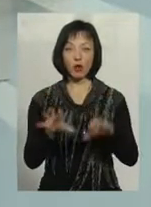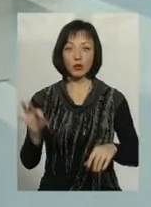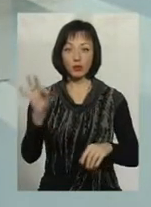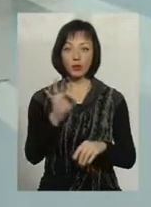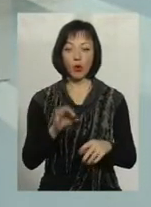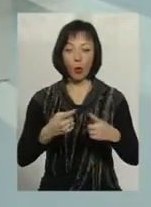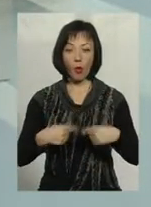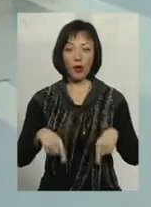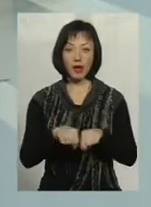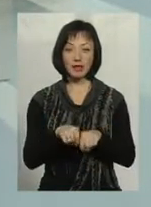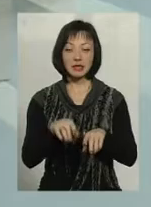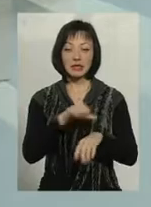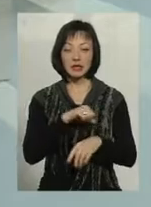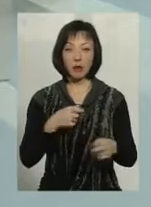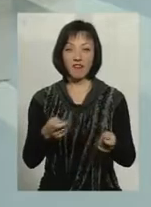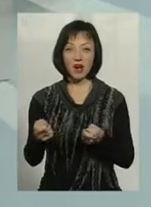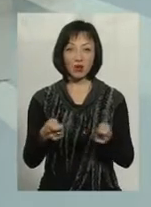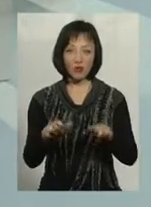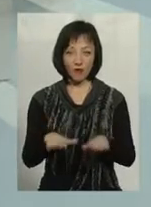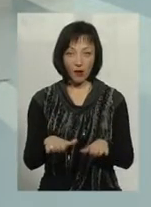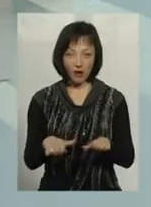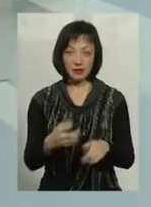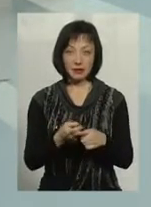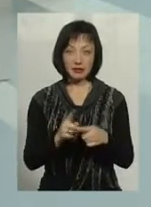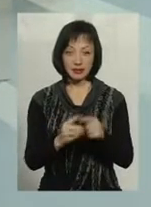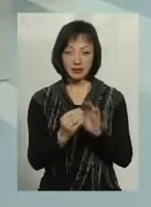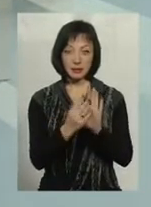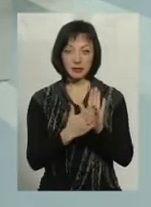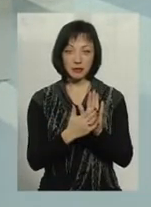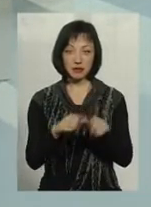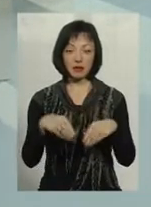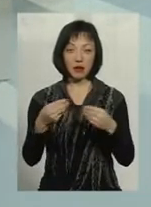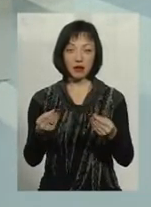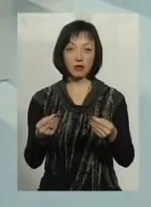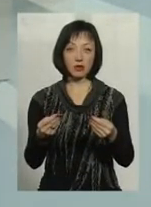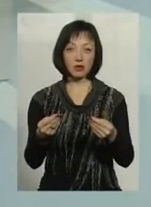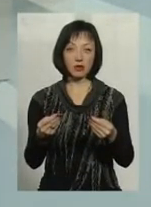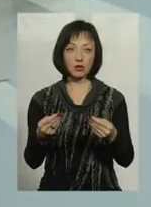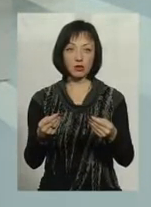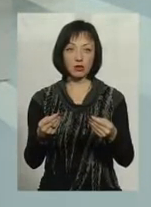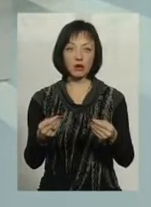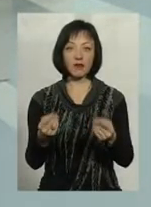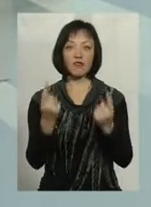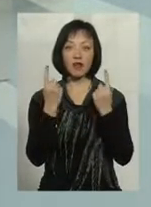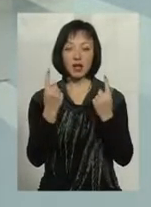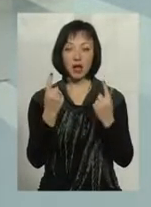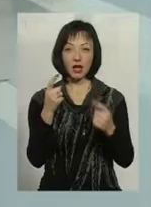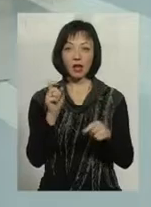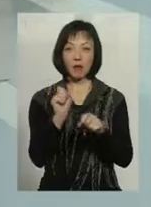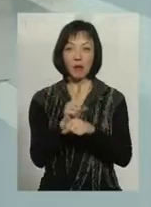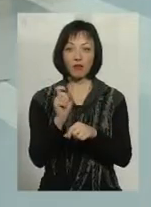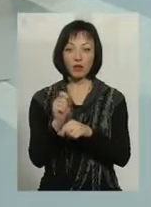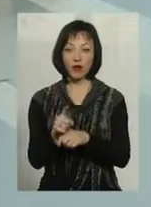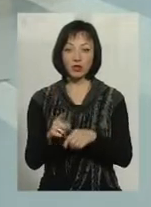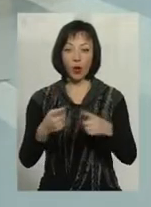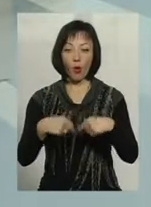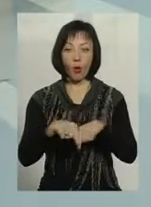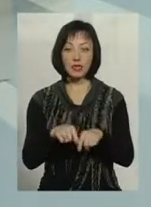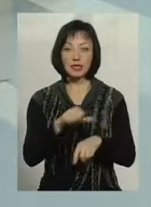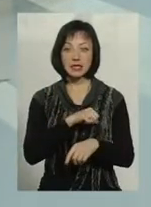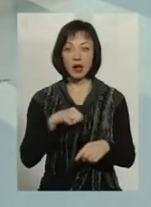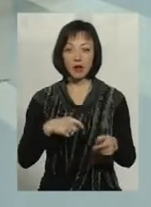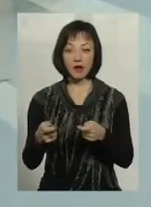середньому бізнесу. Але скажу, що великому бізнесу теж буде не переливки, тому що загальна група оподаткування теж